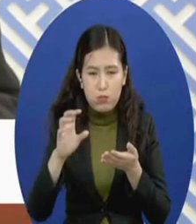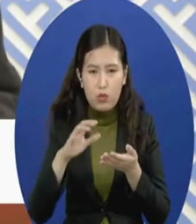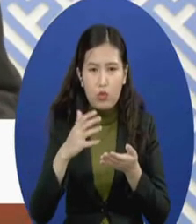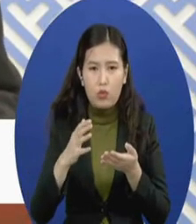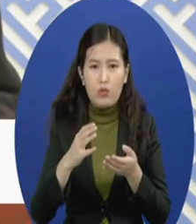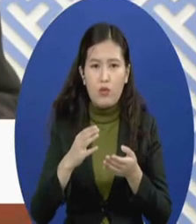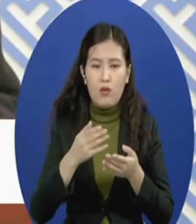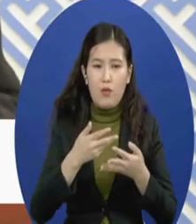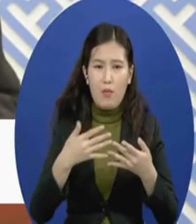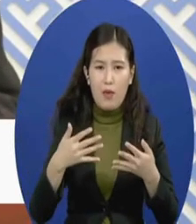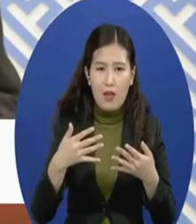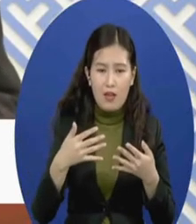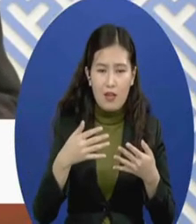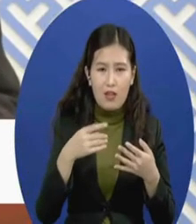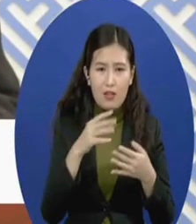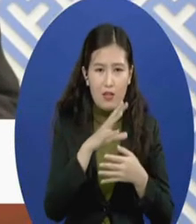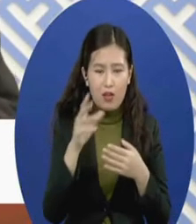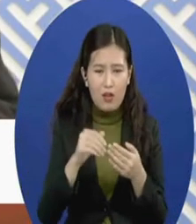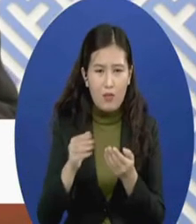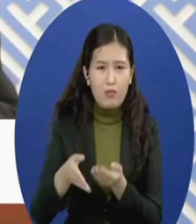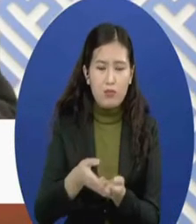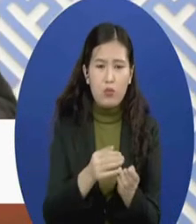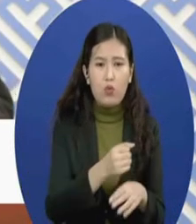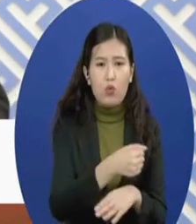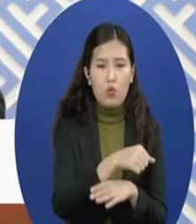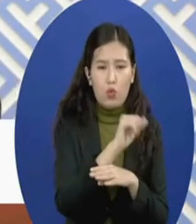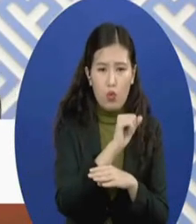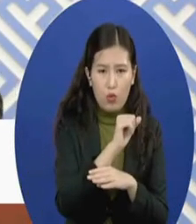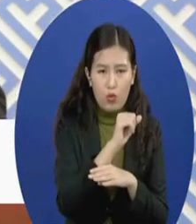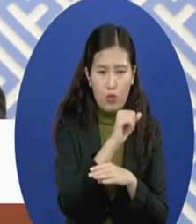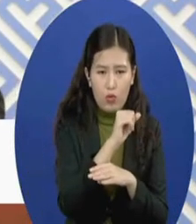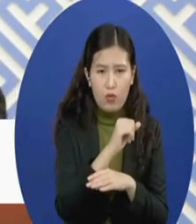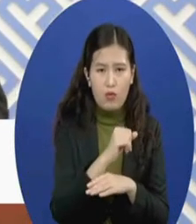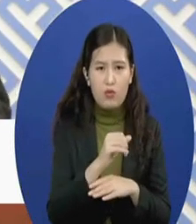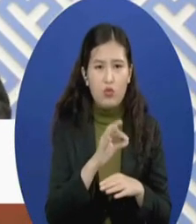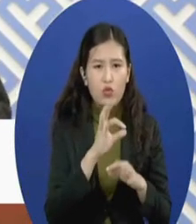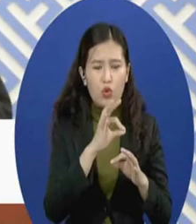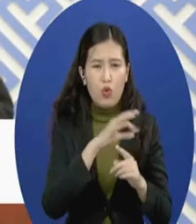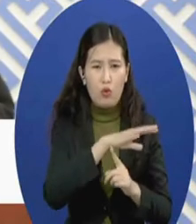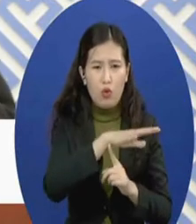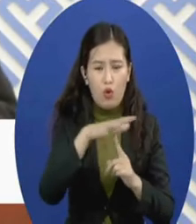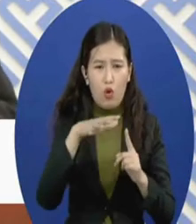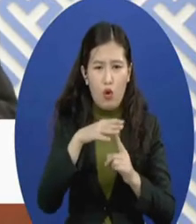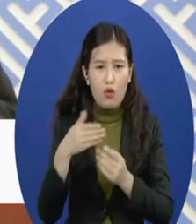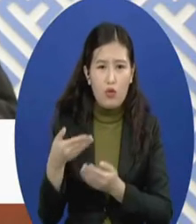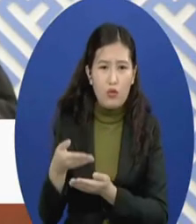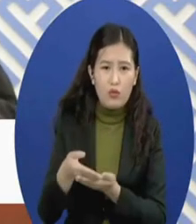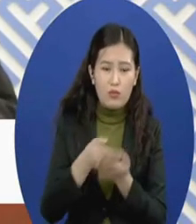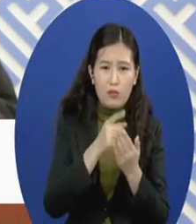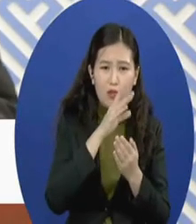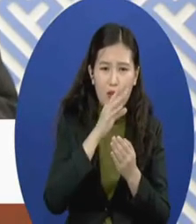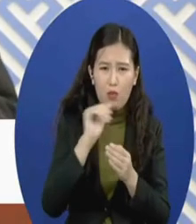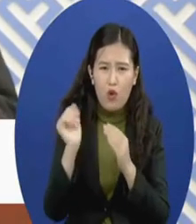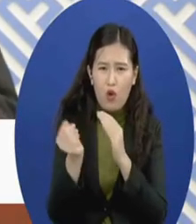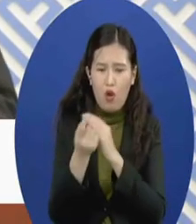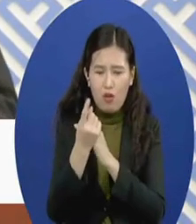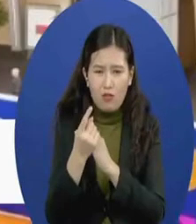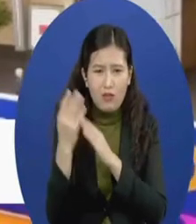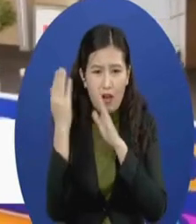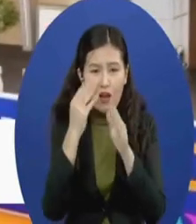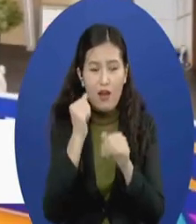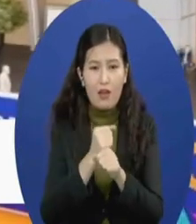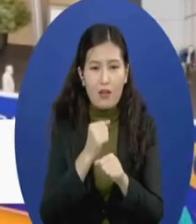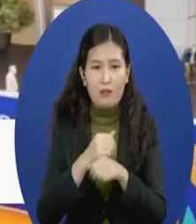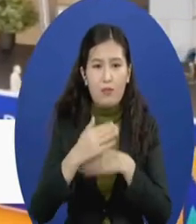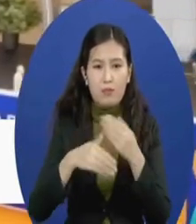оруулалтыг урамшуулах, эрхцээний болоод бүтцийн таатай орчин бүрдүүлэх чиглэлд онцгой анхаарч ажиллаж байна.